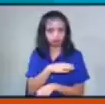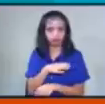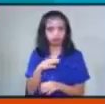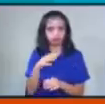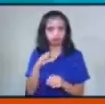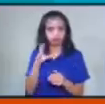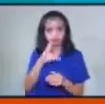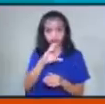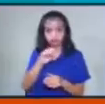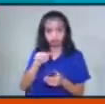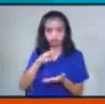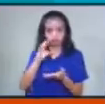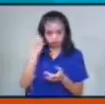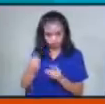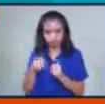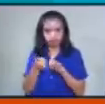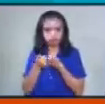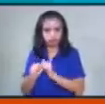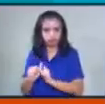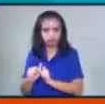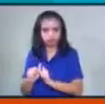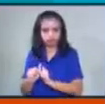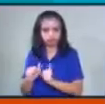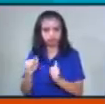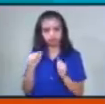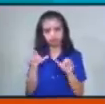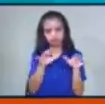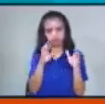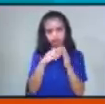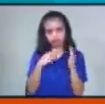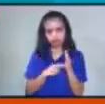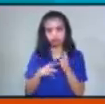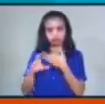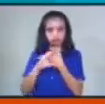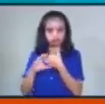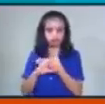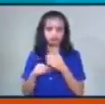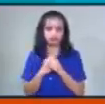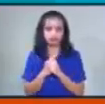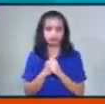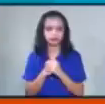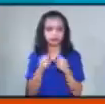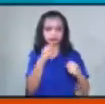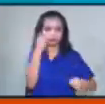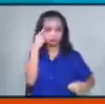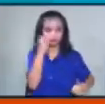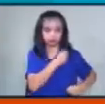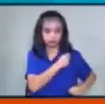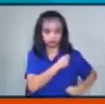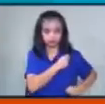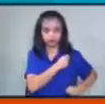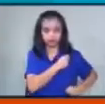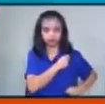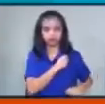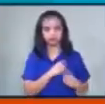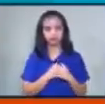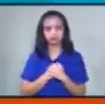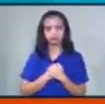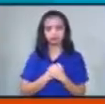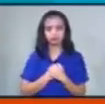Audit na tumupad sa ating mga labor standards yung mga kontrata nila po sa security guards at sa janitorial